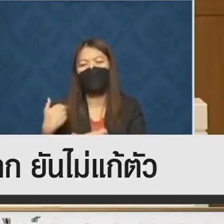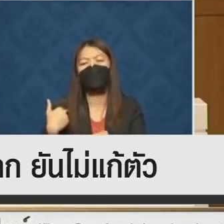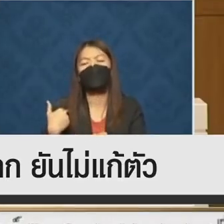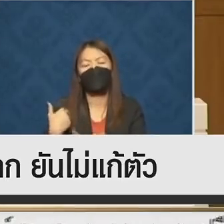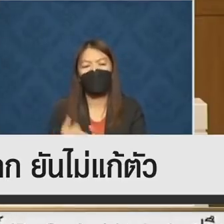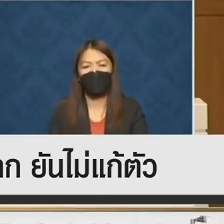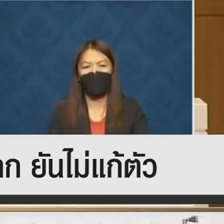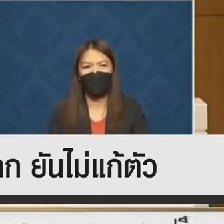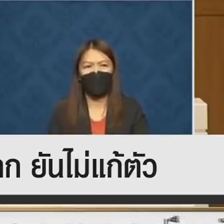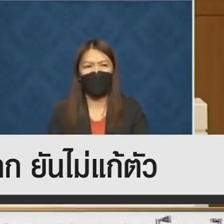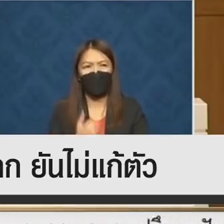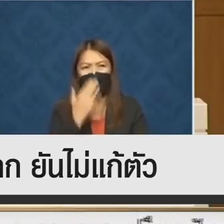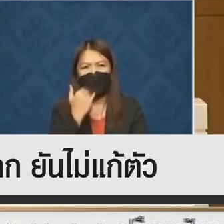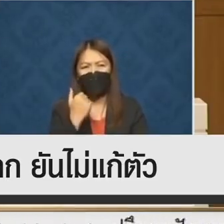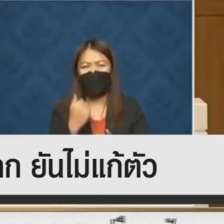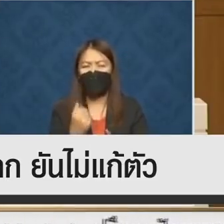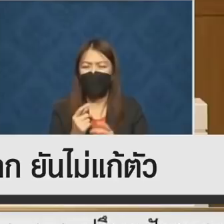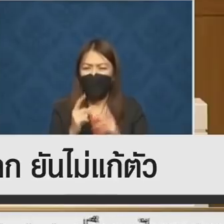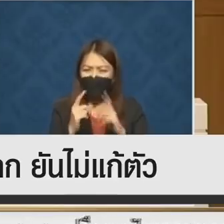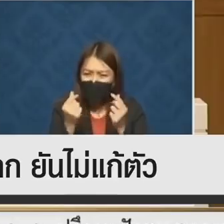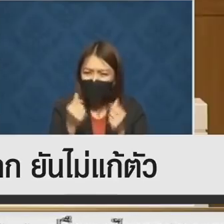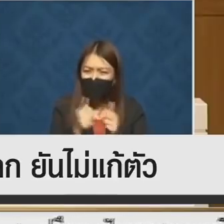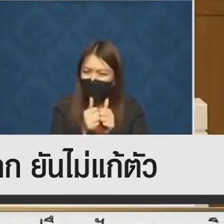ำไมแล้วไม่เอาจุดดีเหล่านี้มาพูดกันล่ะครับ